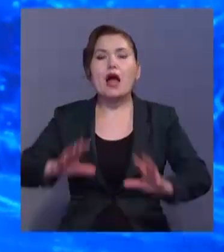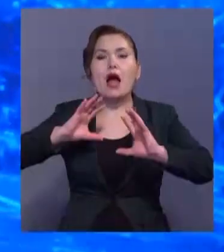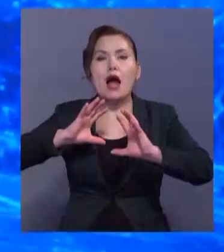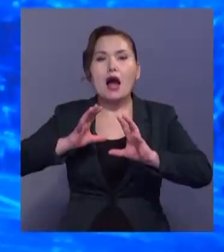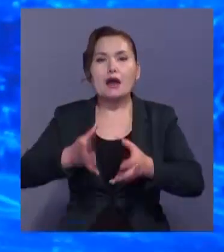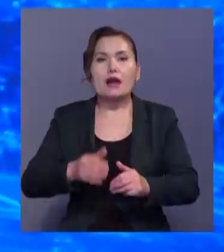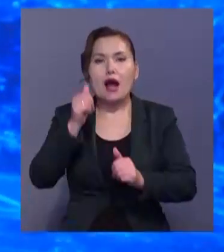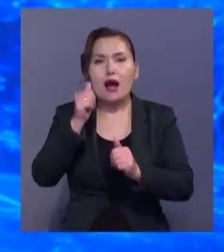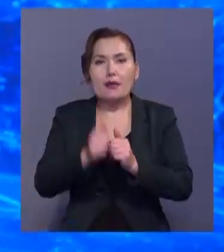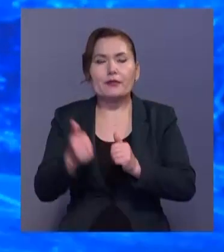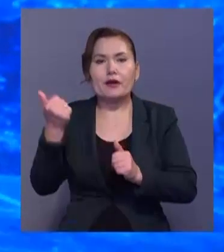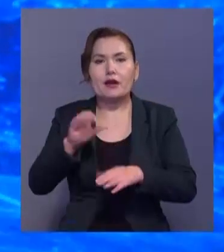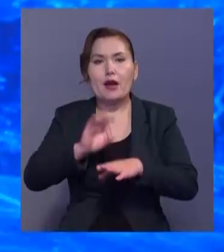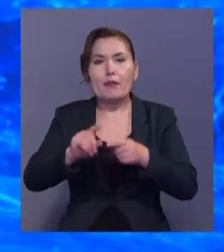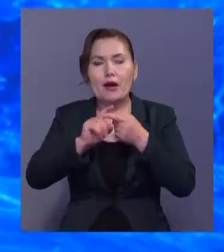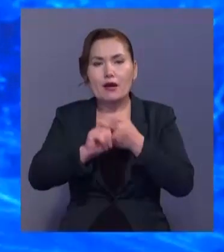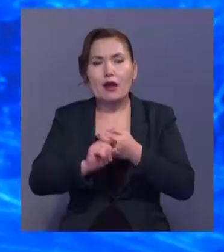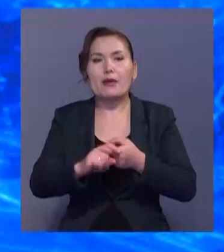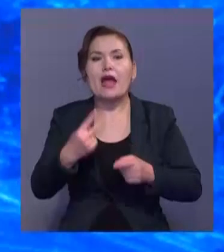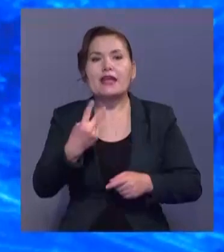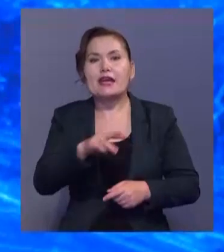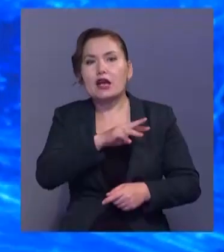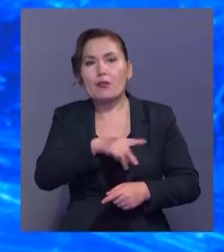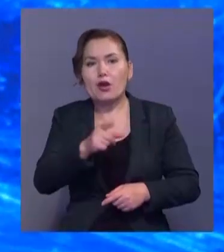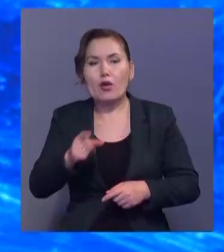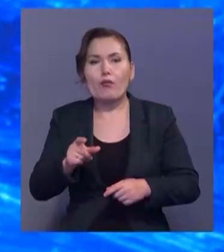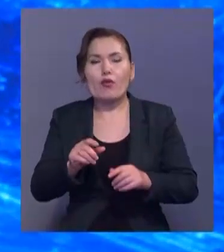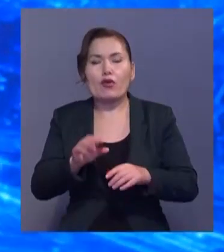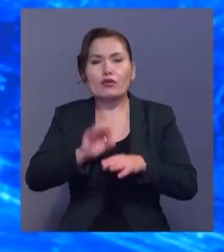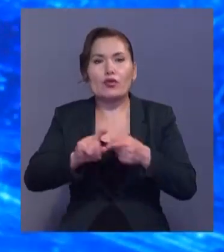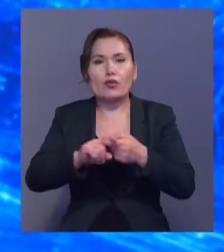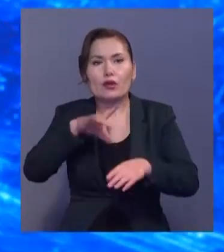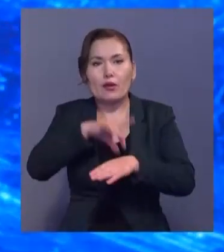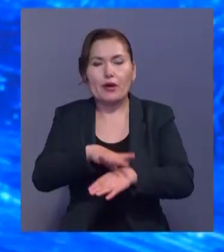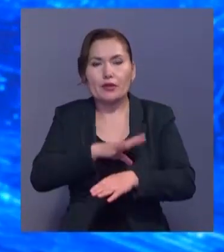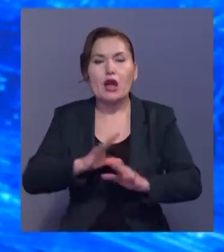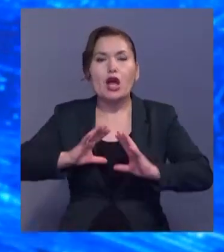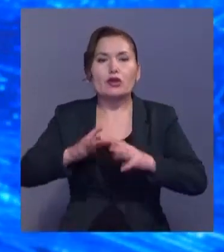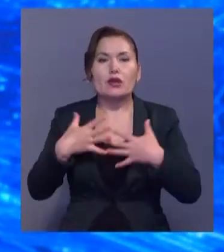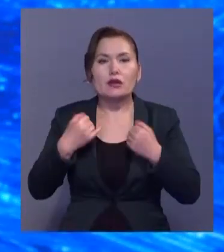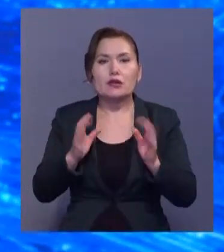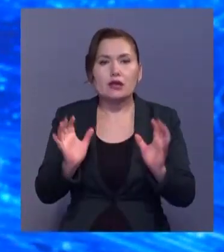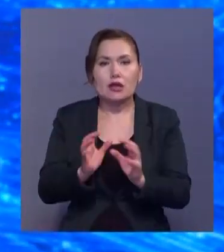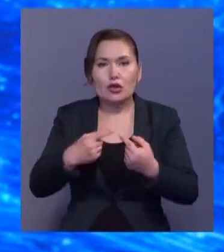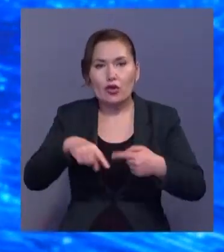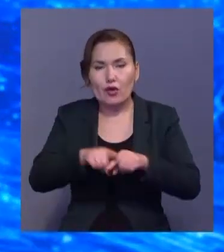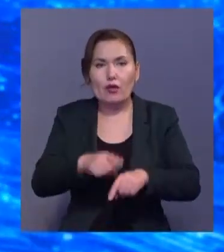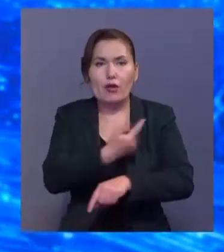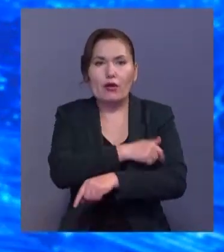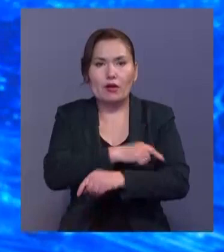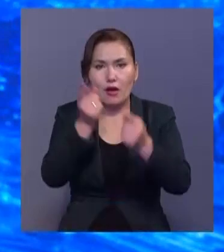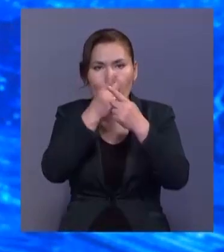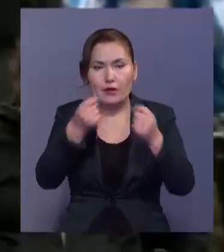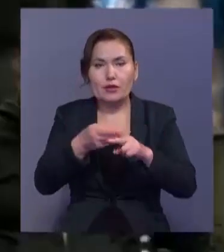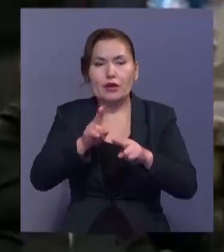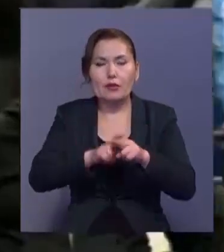Әлемде апта сайын коронавирусты 2 миллионнан астам адам жұқтырып алып жатыр. Дүниежүзілік денсаулық сақтау ұйымы осылай деп мәлімдеді.